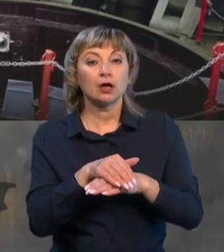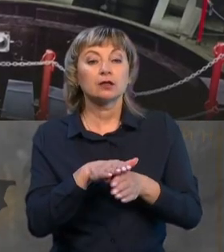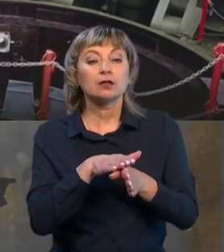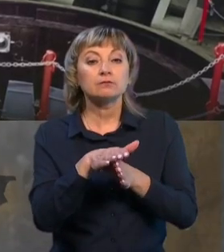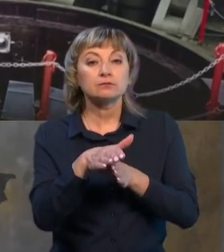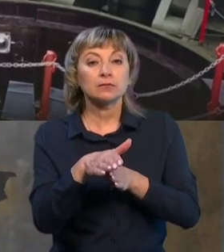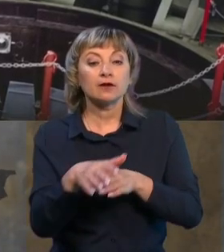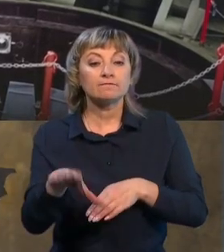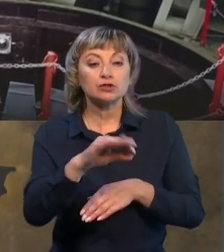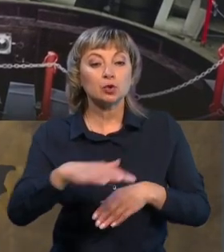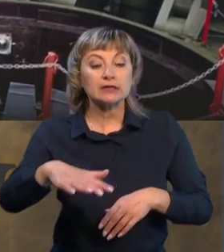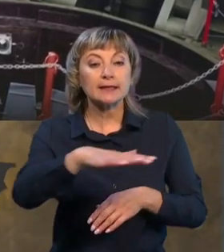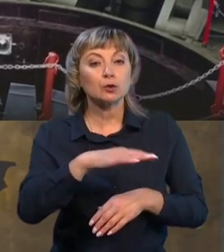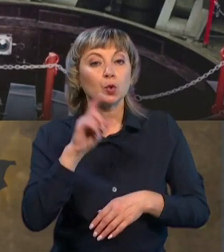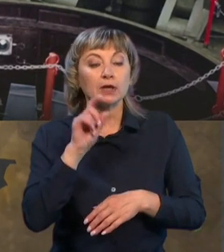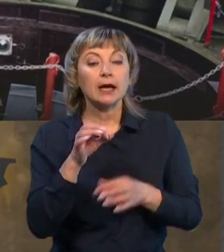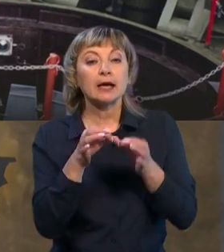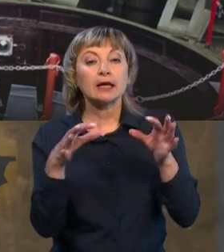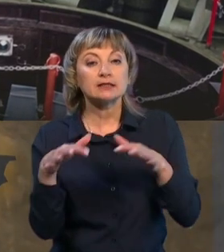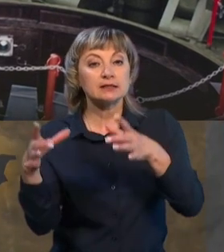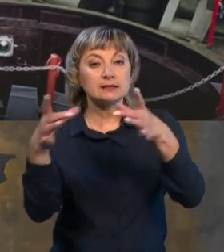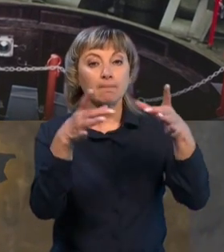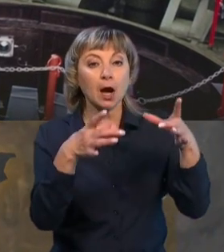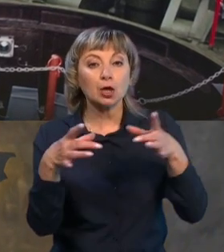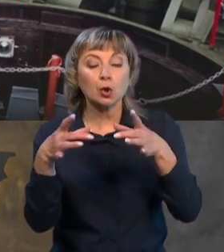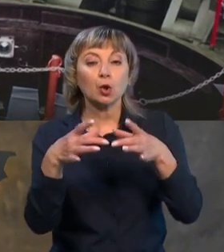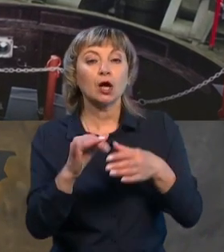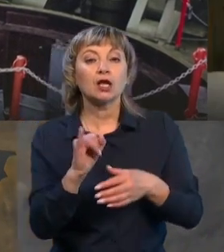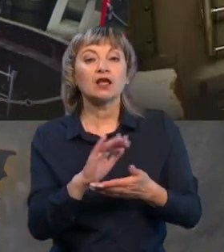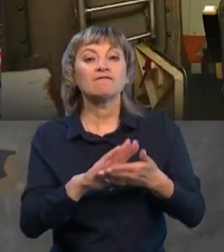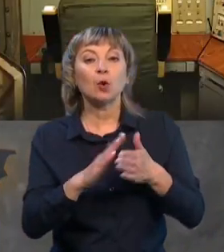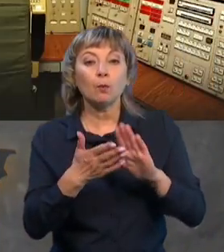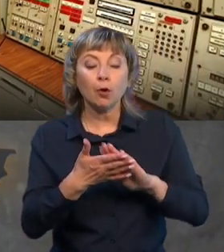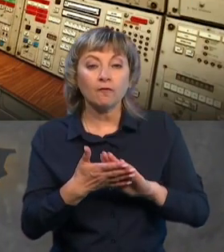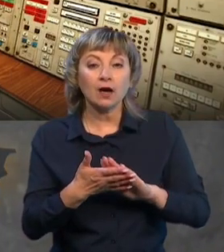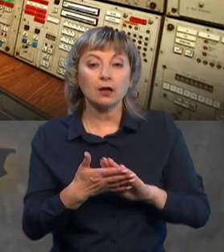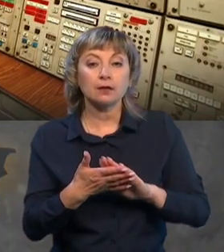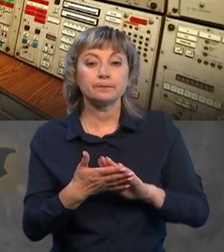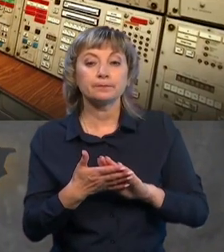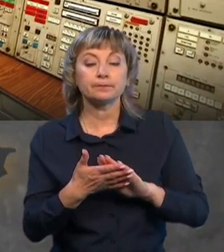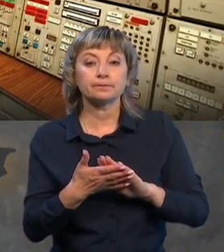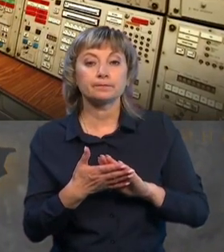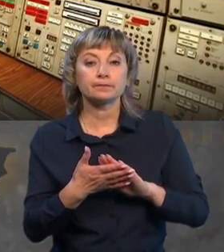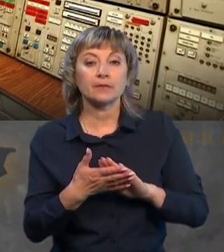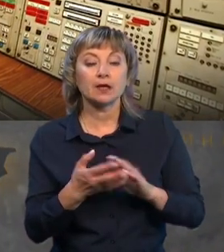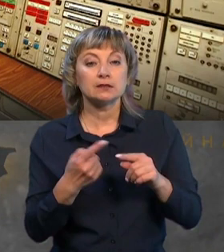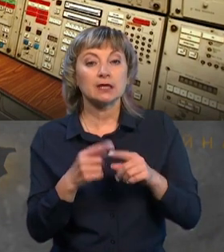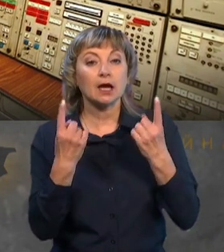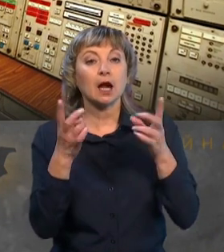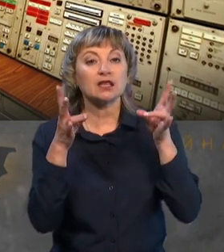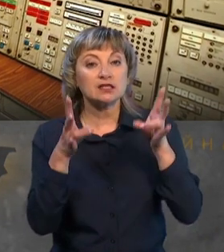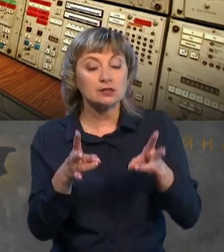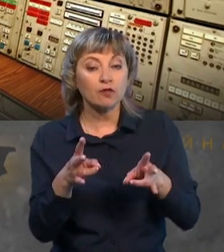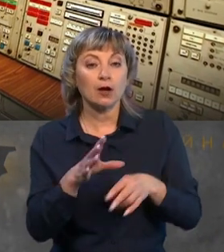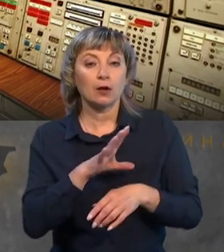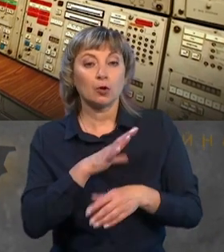всю територію України радіаційною хмарою і в умовах цієї катастрофи також